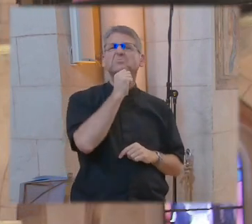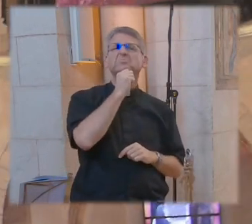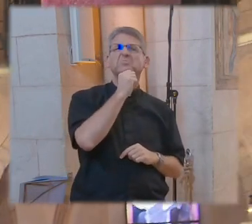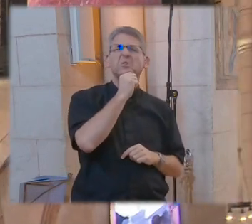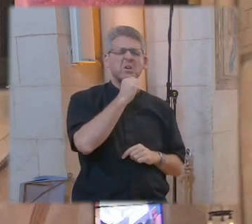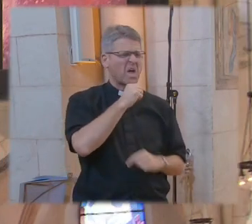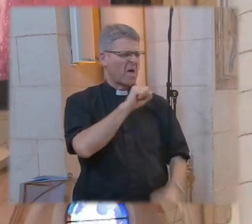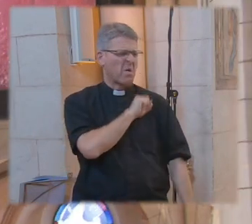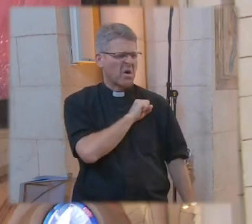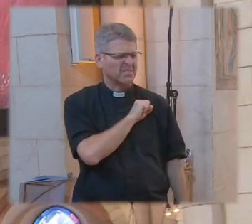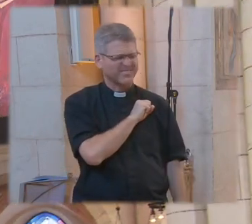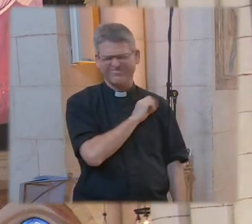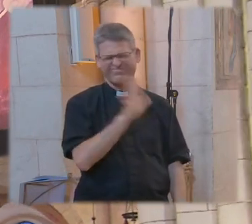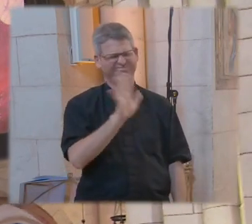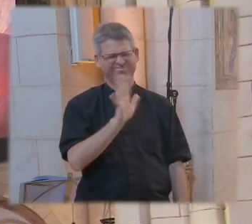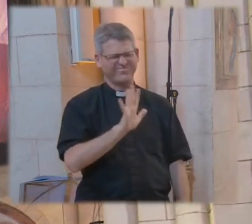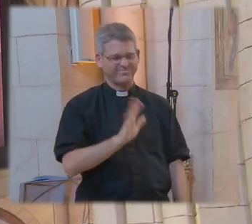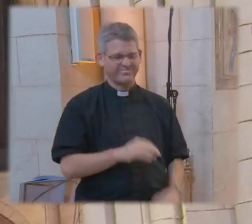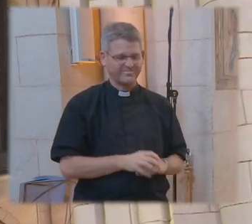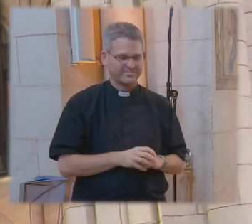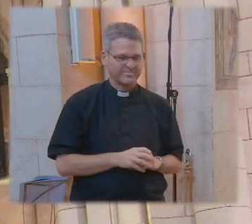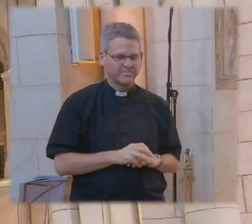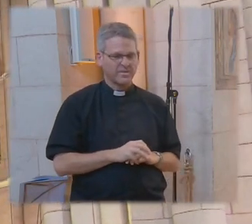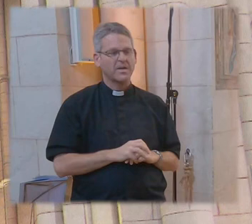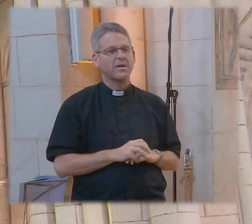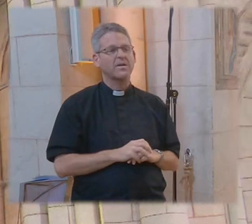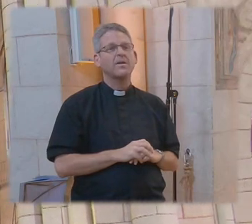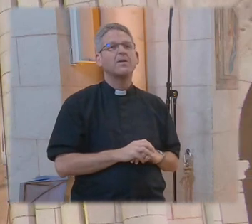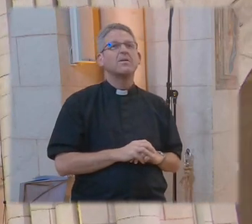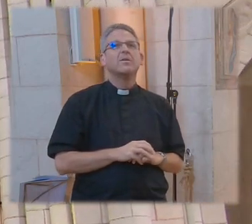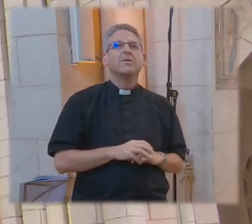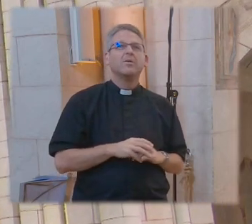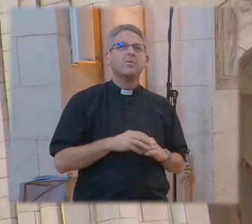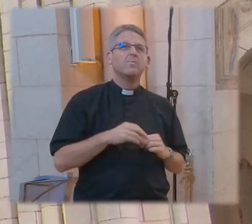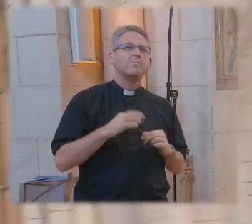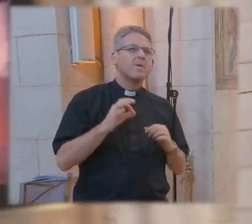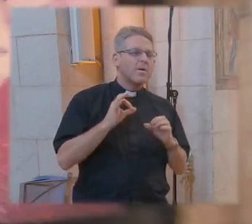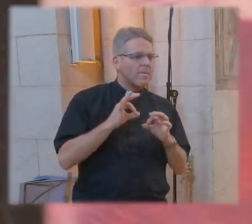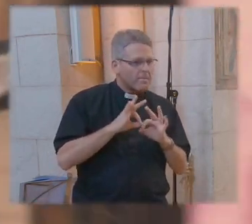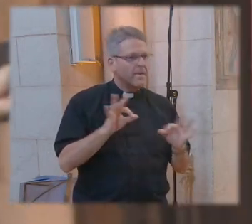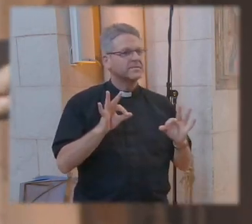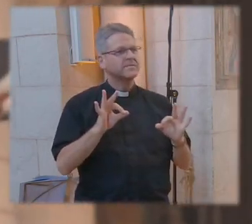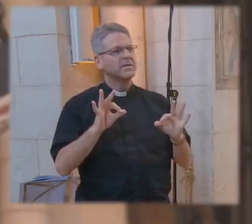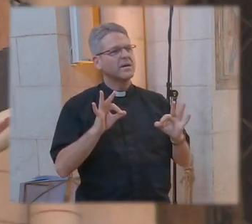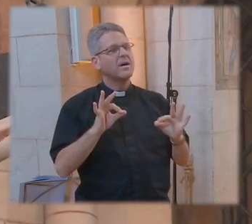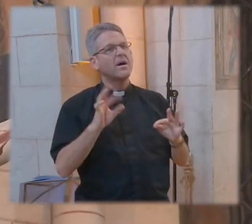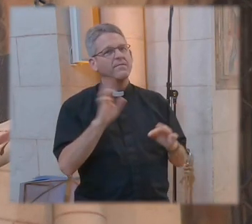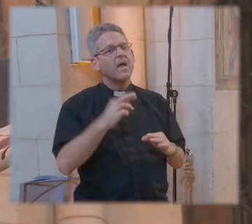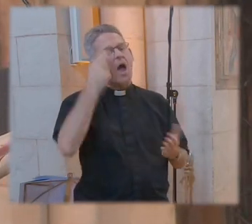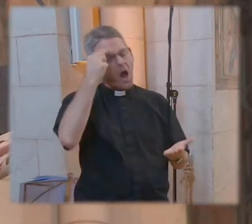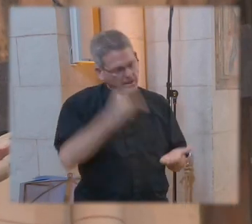Getötetwerden geradezu als Infragestellung des Martyriums betrachtet. Das christliche